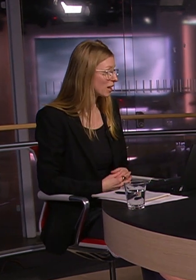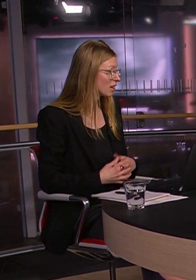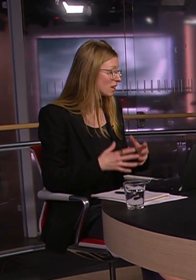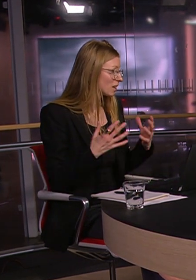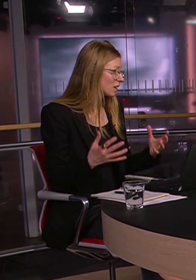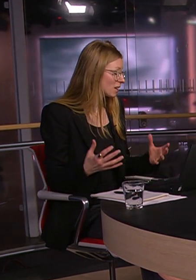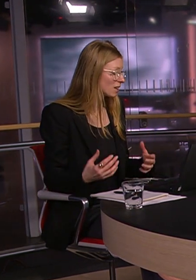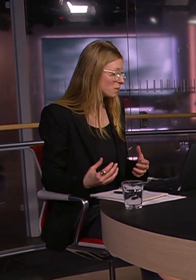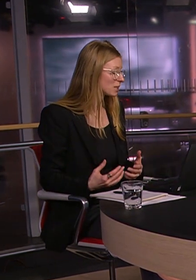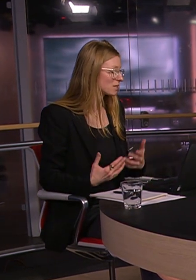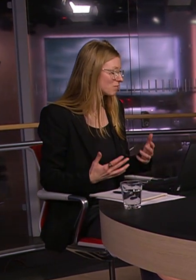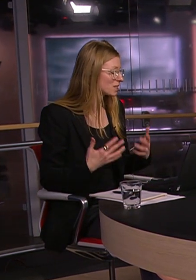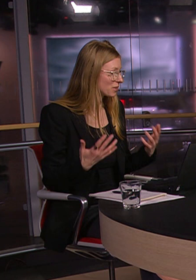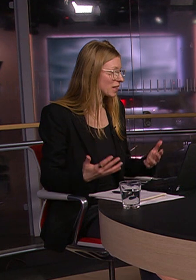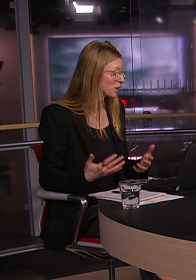man vill